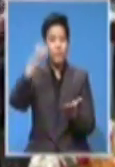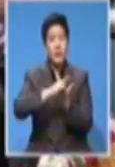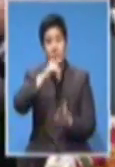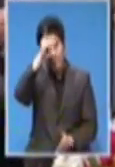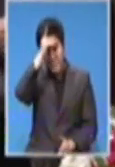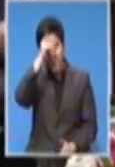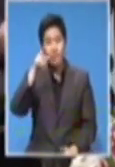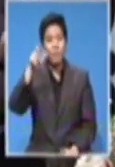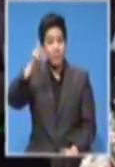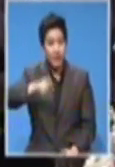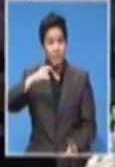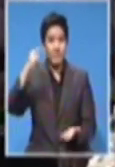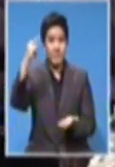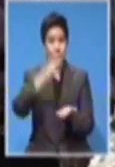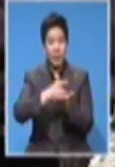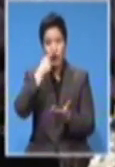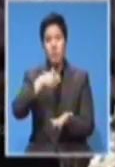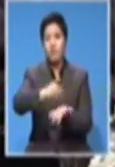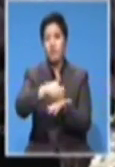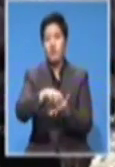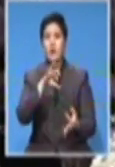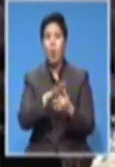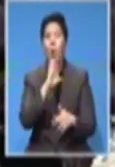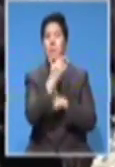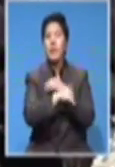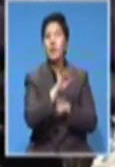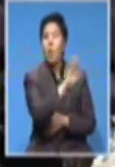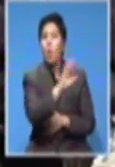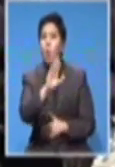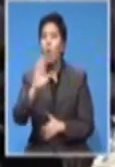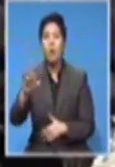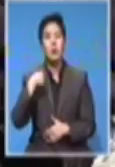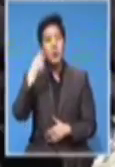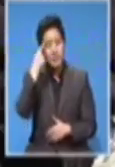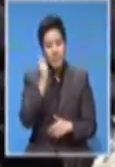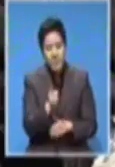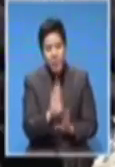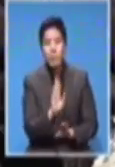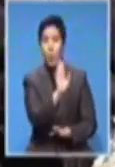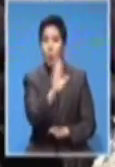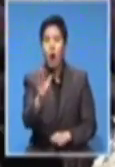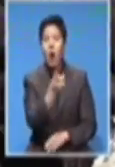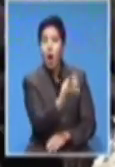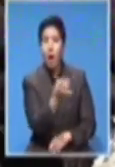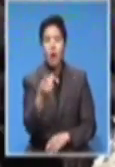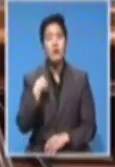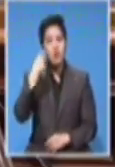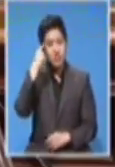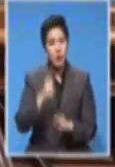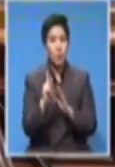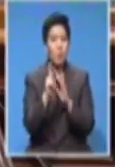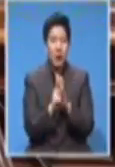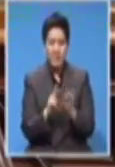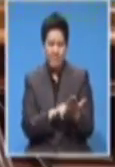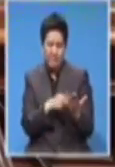จากฝรั่งเศสก็ได้บรรยายถึงความเป็นไปเป็นมาของรัฐมนุนประเทศเขานะครับว่ามันจะเป็นยังไงเขาก็บอกว่าเพียงกฎหมายที่น่าจะไม่ต้องมีการตี